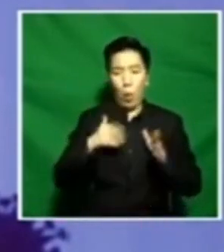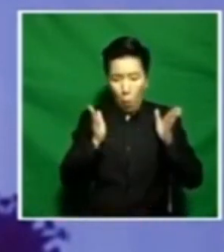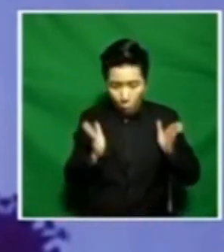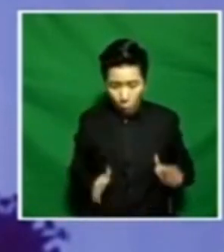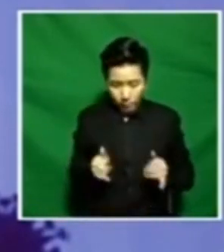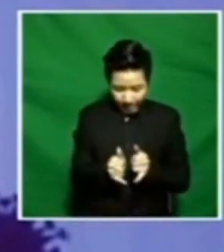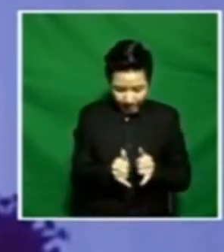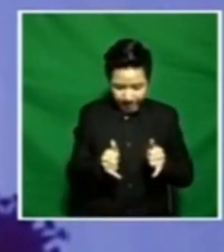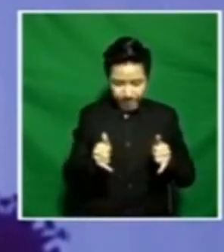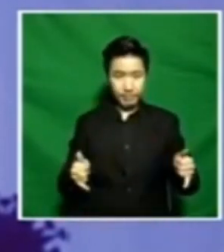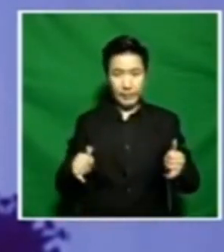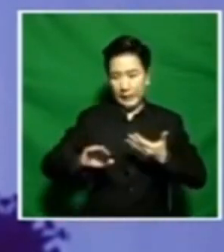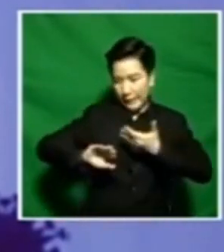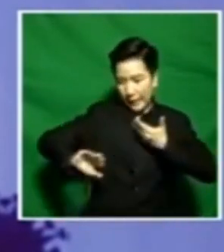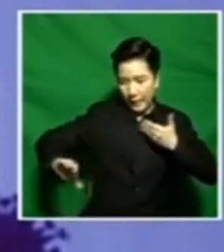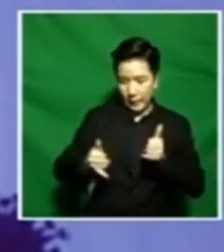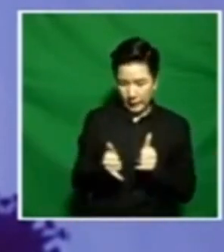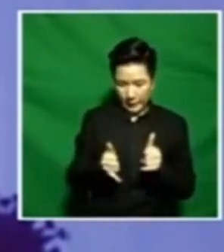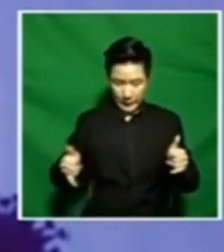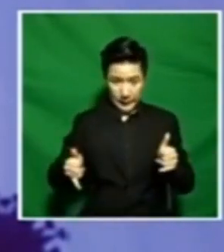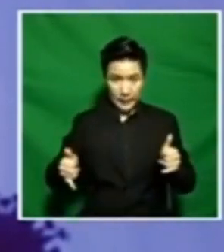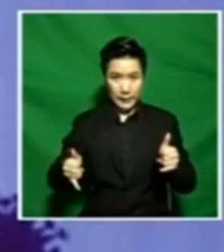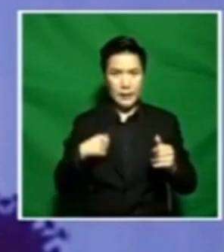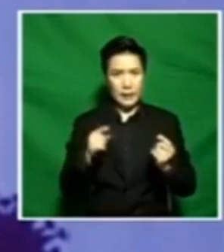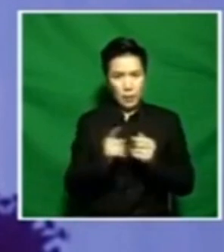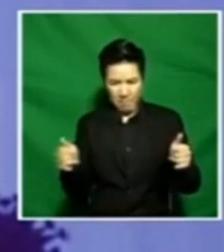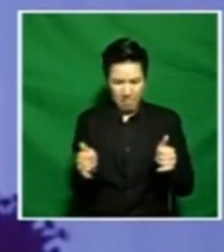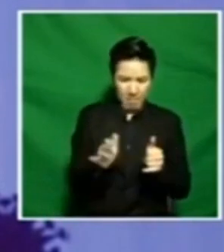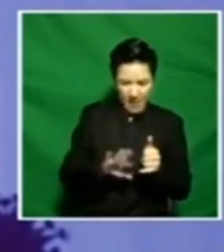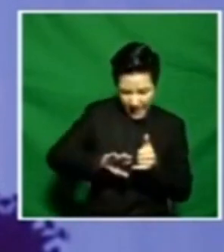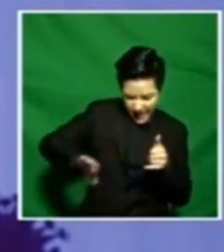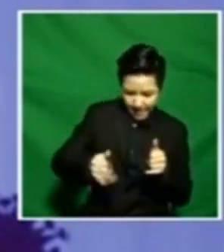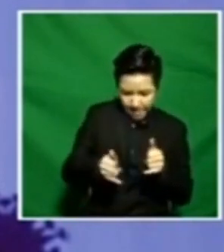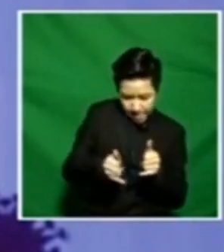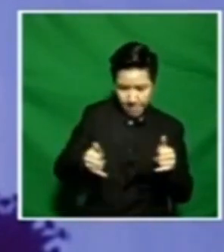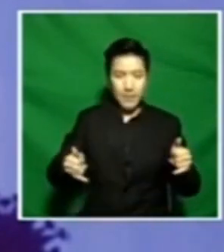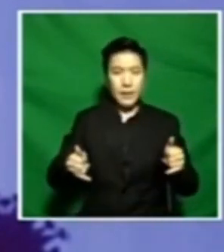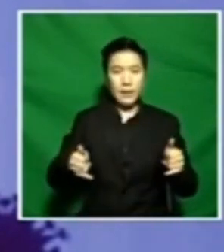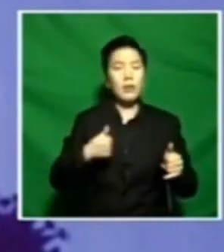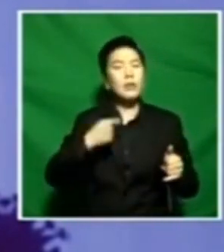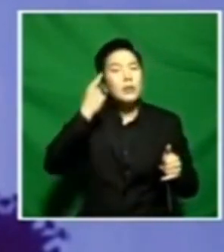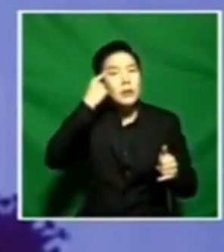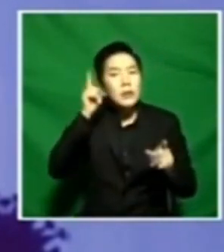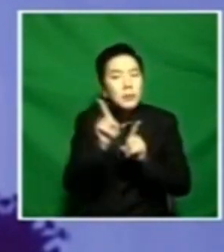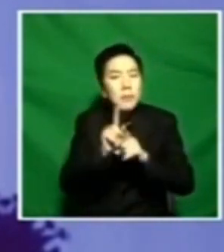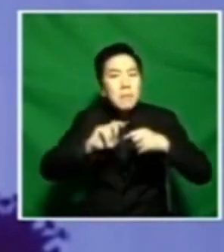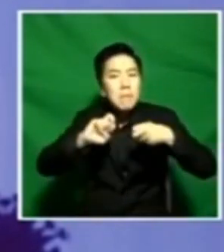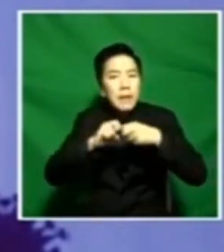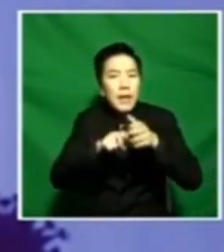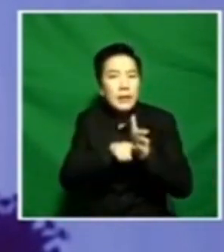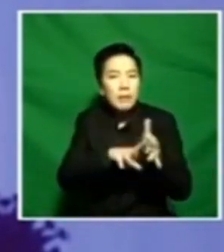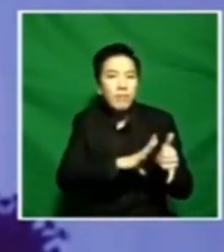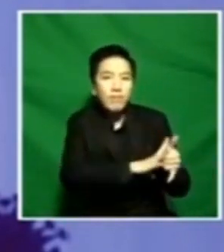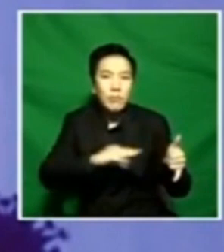ประยุทธ์จันทร์โอชานายกรัฐมนตรีแจ้งถึงสาระสำคัญการแพร่ระบาดสถานการณ์โควิชนายทีนดำเนินมาถึงจุดที่รัฐบาล